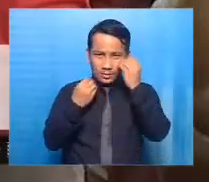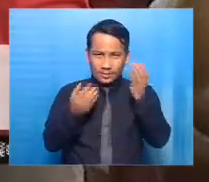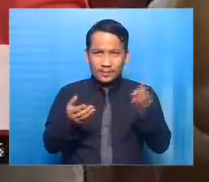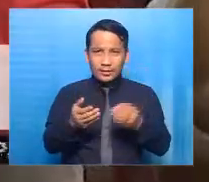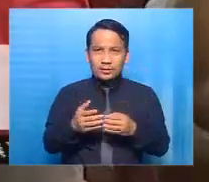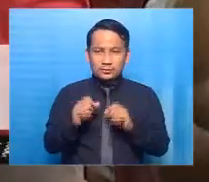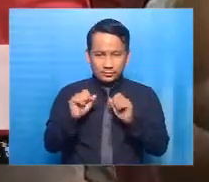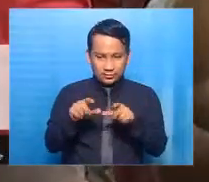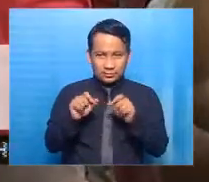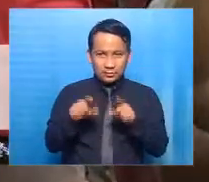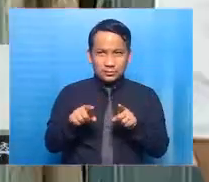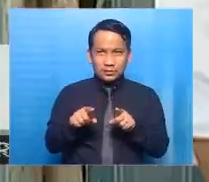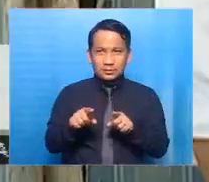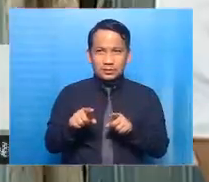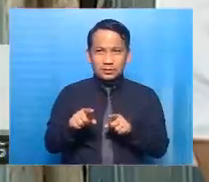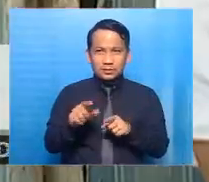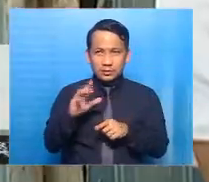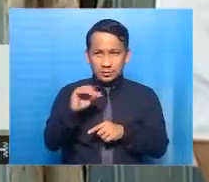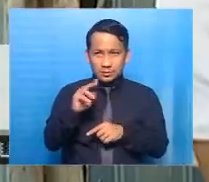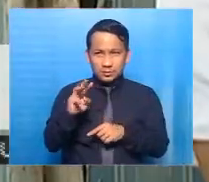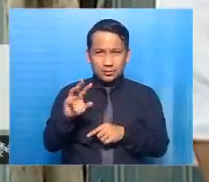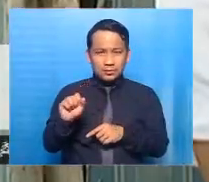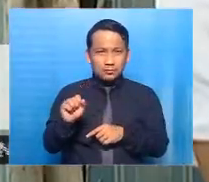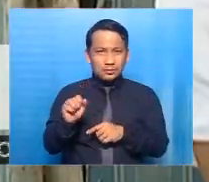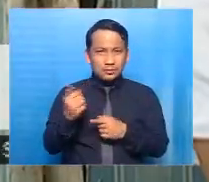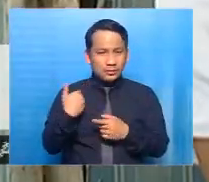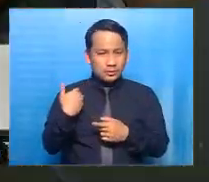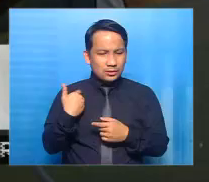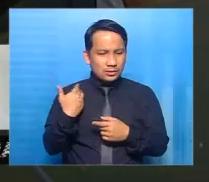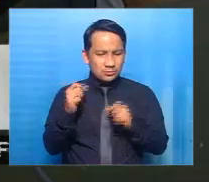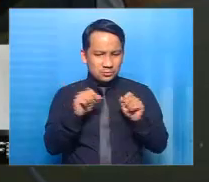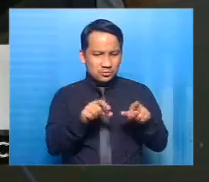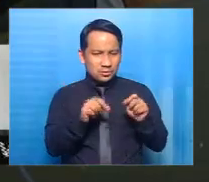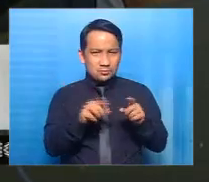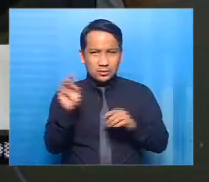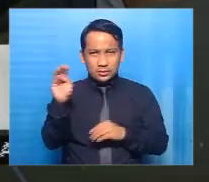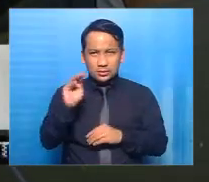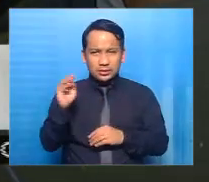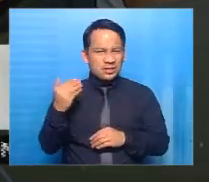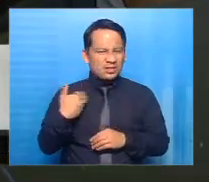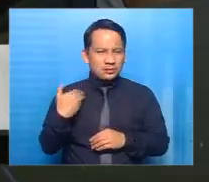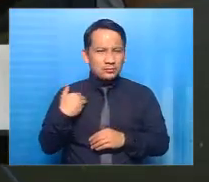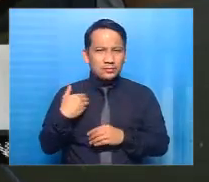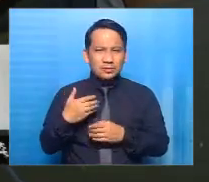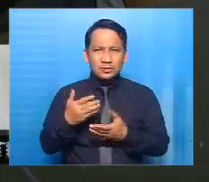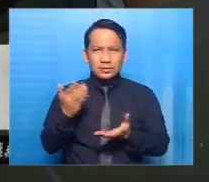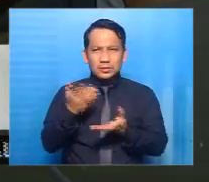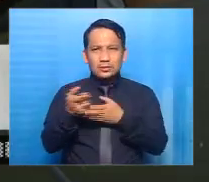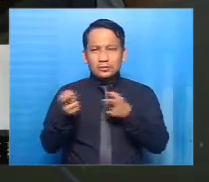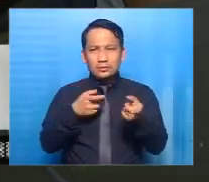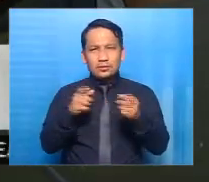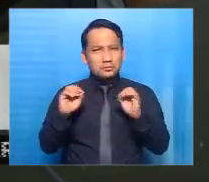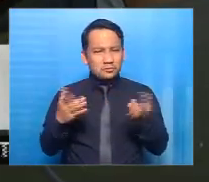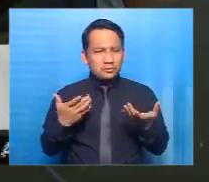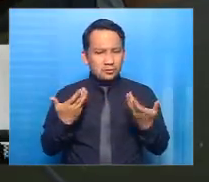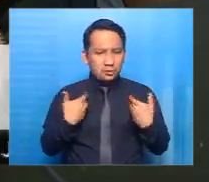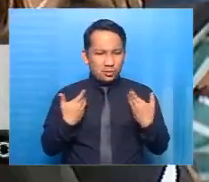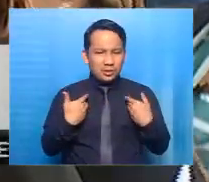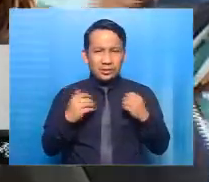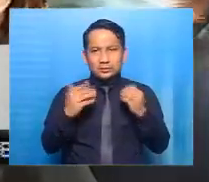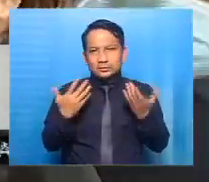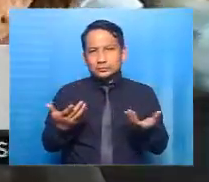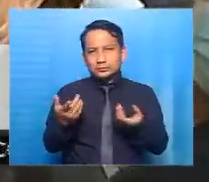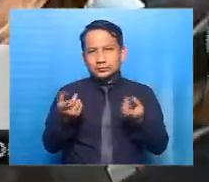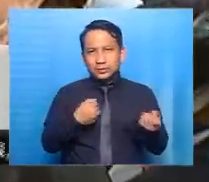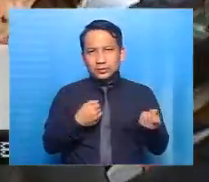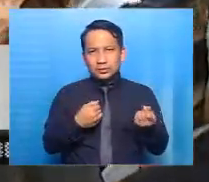at vendors ng Commonwealth Market na hindi muna sila magtitinda sa Lunes. Hindi naman daw ito protesta. Wala na lang daw talaga silang magawa.